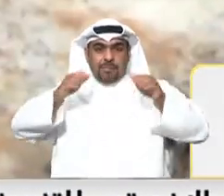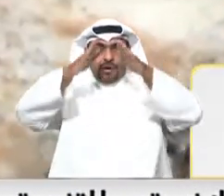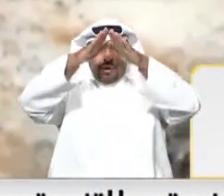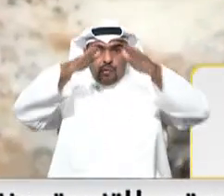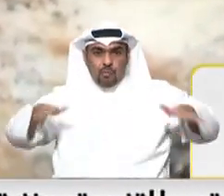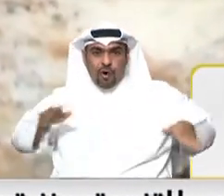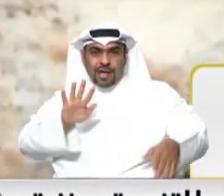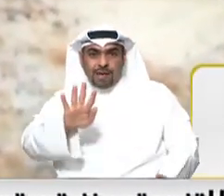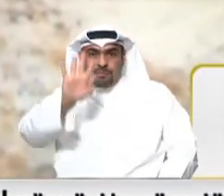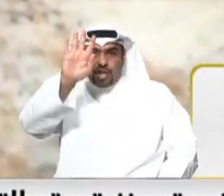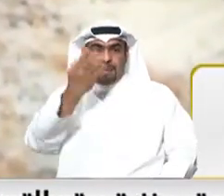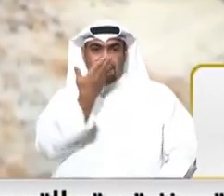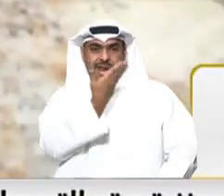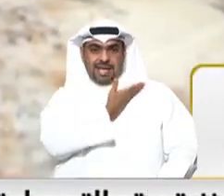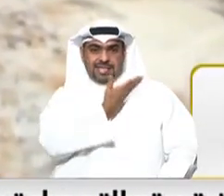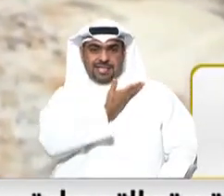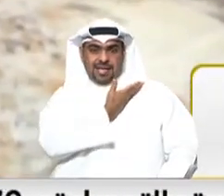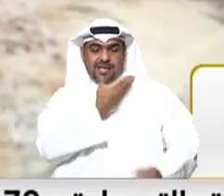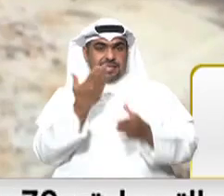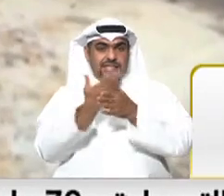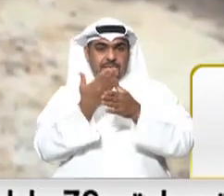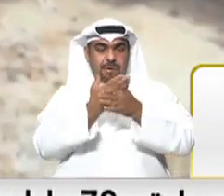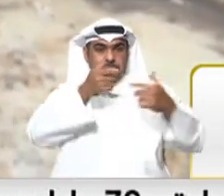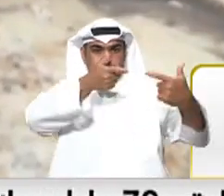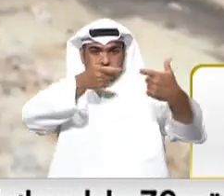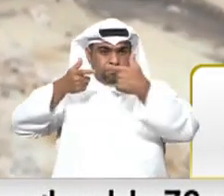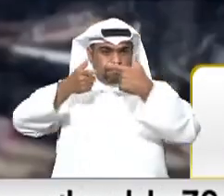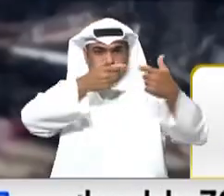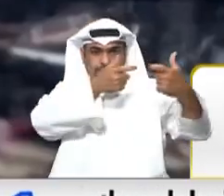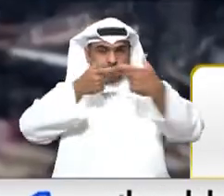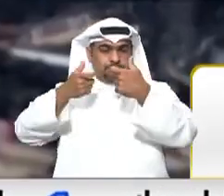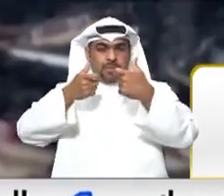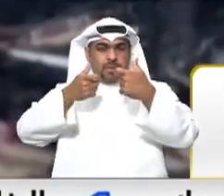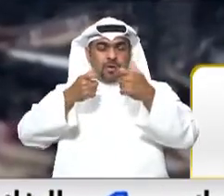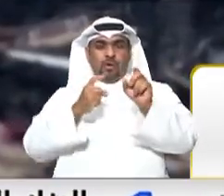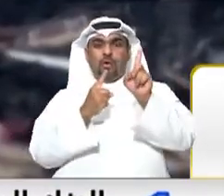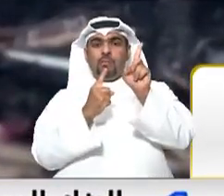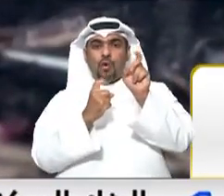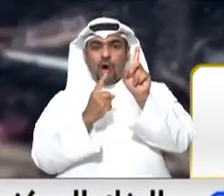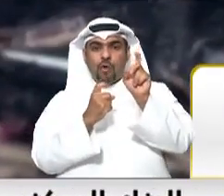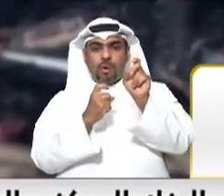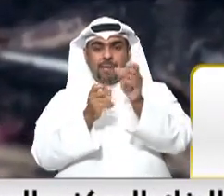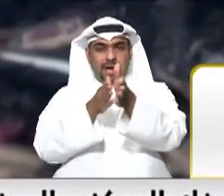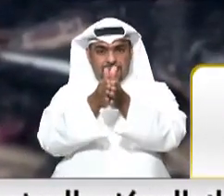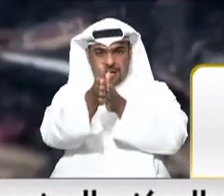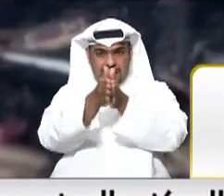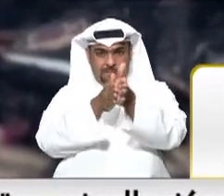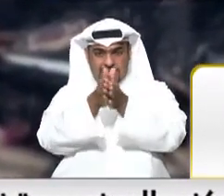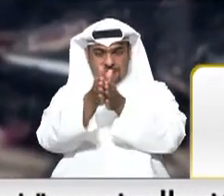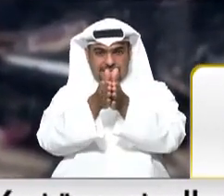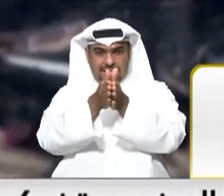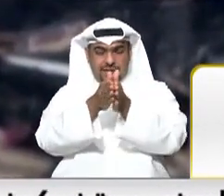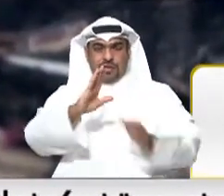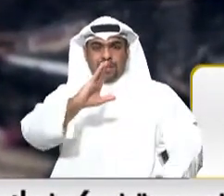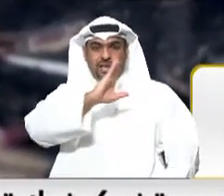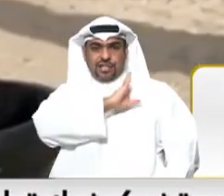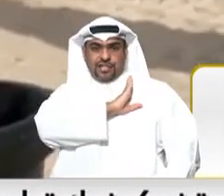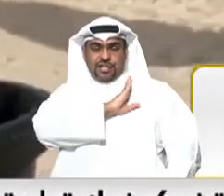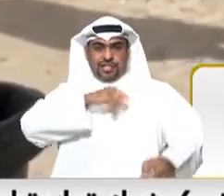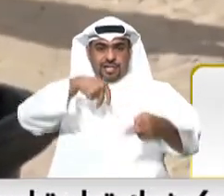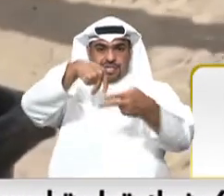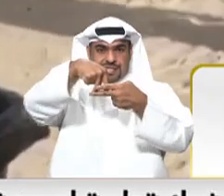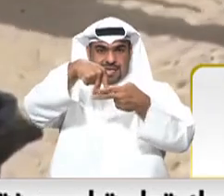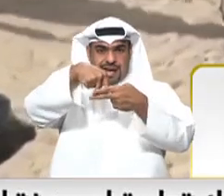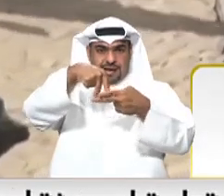لاهية وبيت حانون وجميع مناطق شمال قطاع غزة. وأكدت وسائل أعلام تابعة للاحتلال مقتل 10